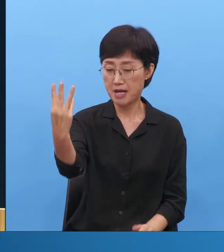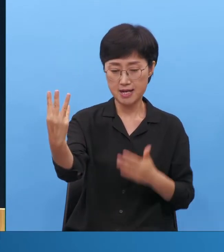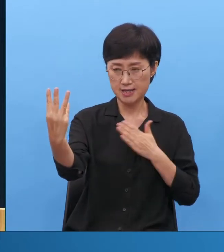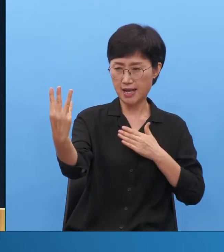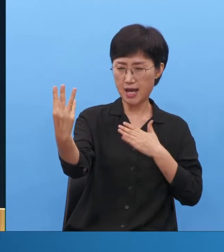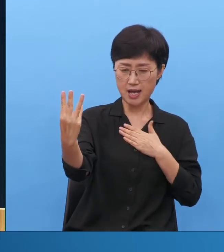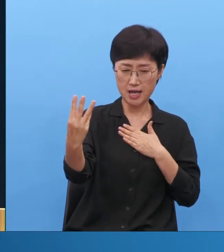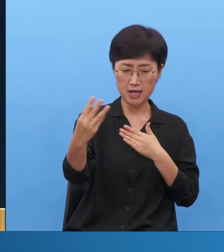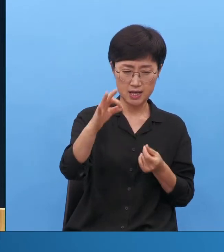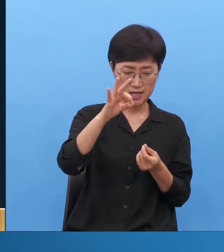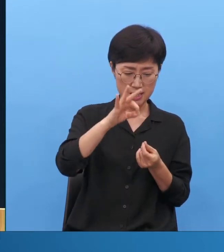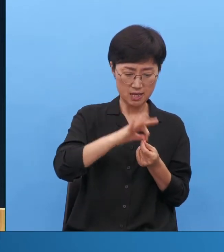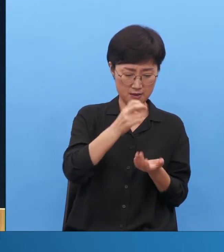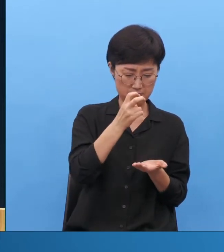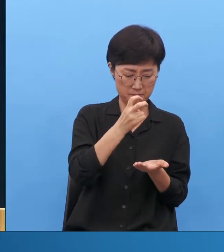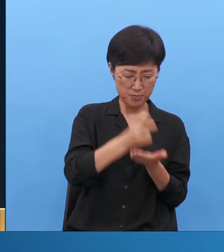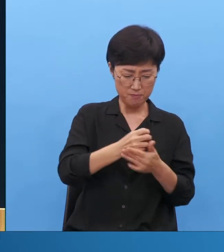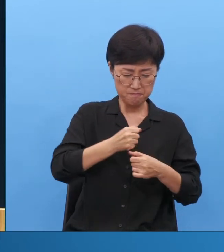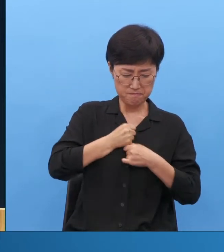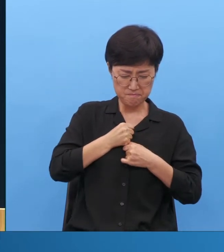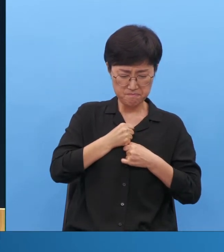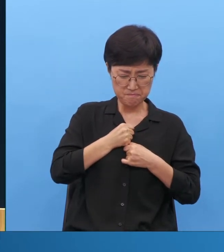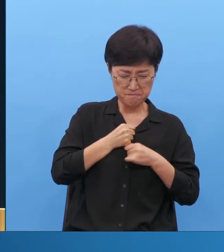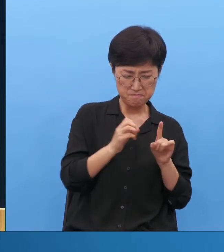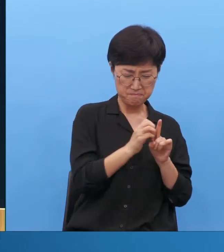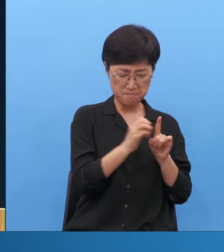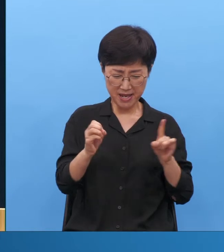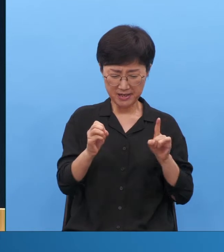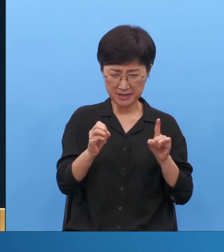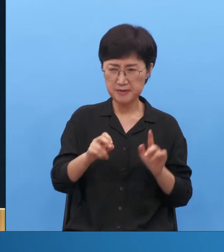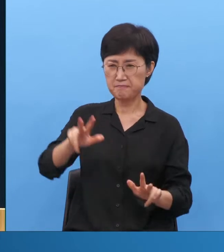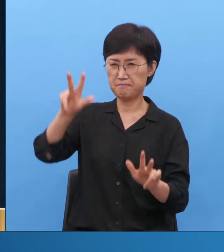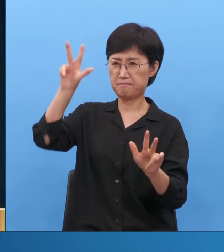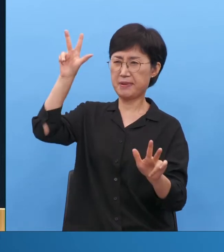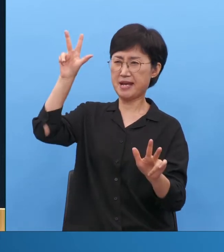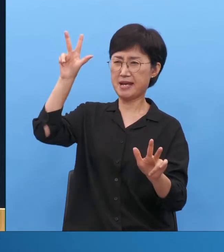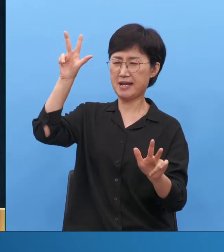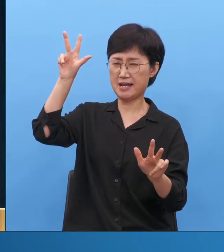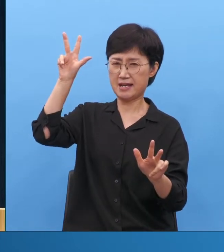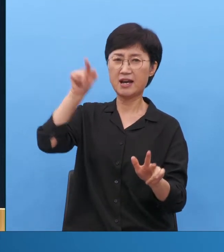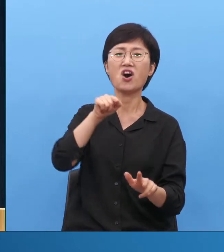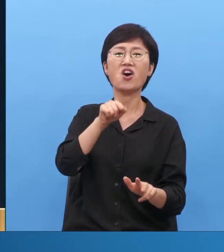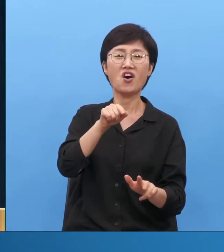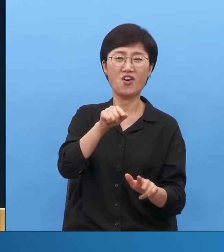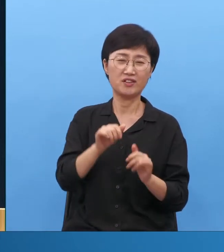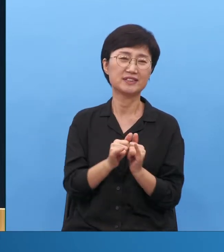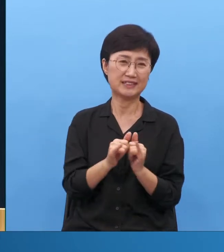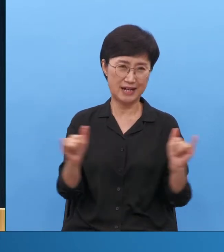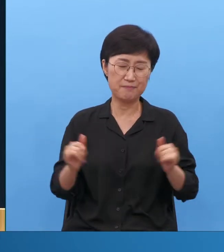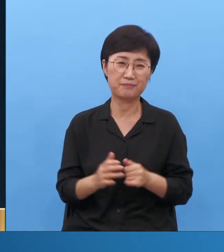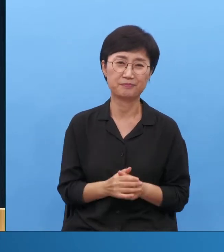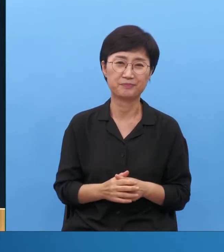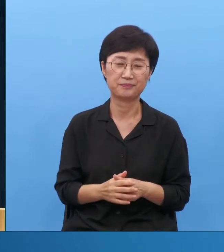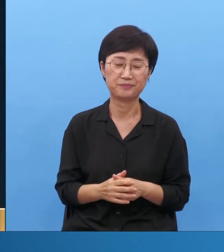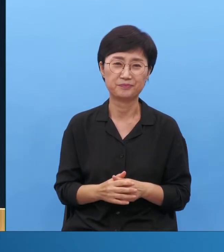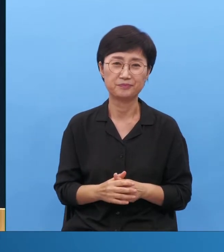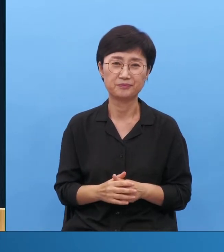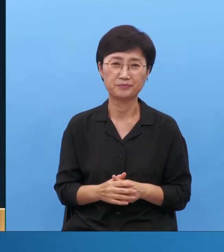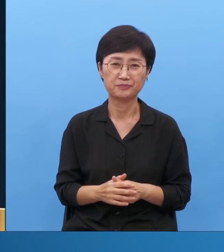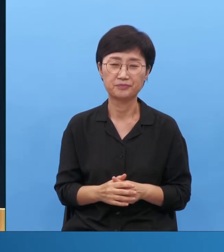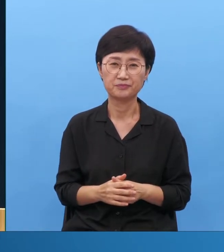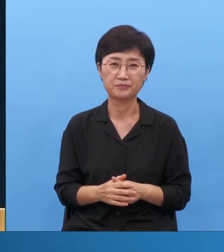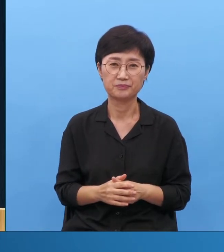완벽하게 지키겠습니다 라고 서약해야 돼요. And before 3 witnesses, they must stand and take an oath saying that they will completely and perfectly keep to